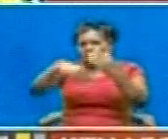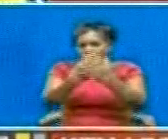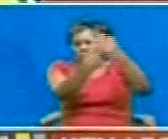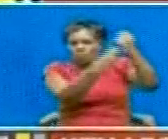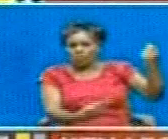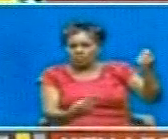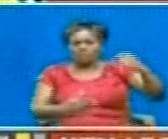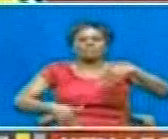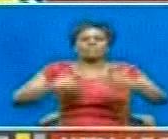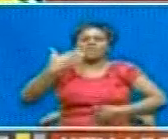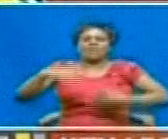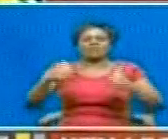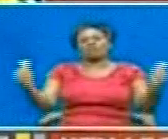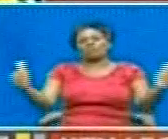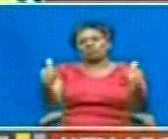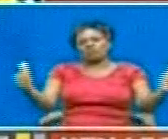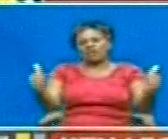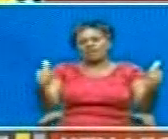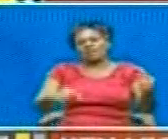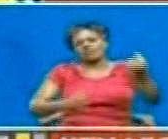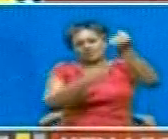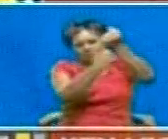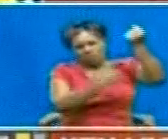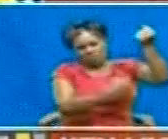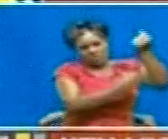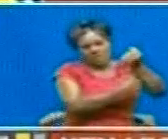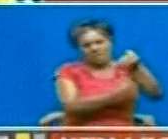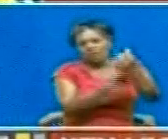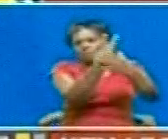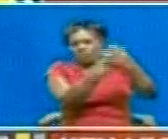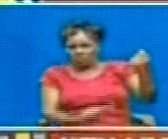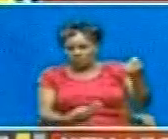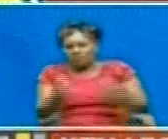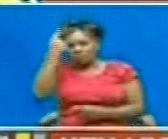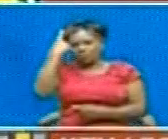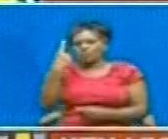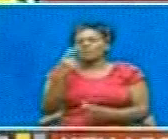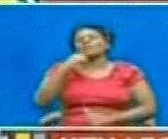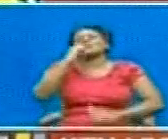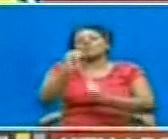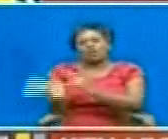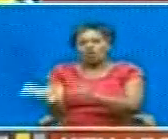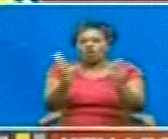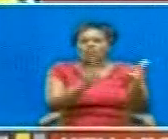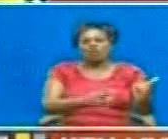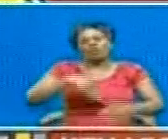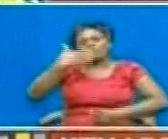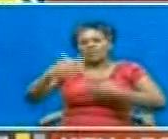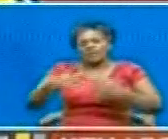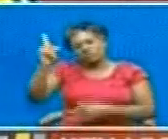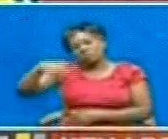mbili walikuwa na nidhamu. Ni pande mashabiki wa pande zote mbili wamekuja kugundua kwamba ni mchezo tu wa kawaida.